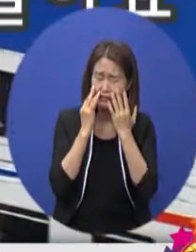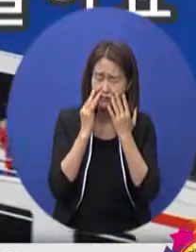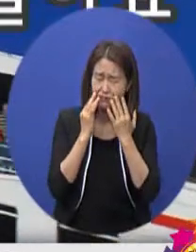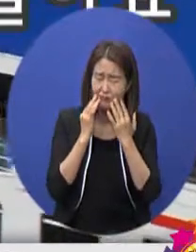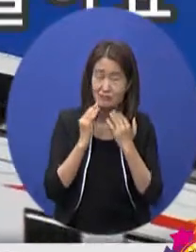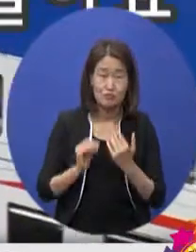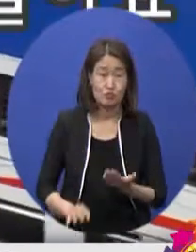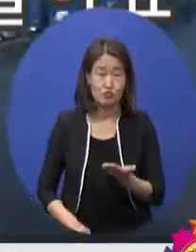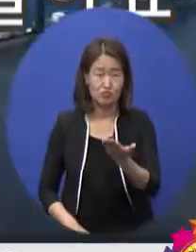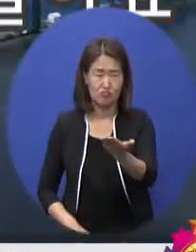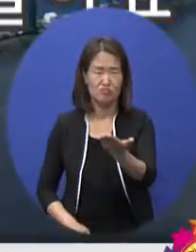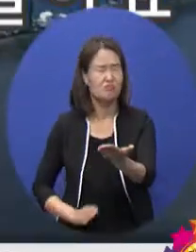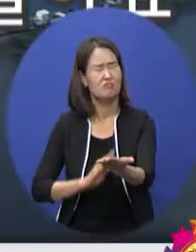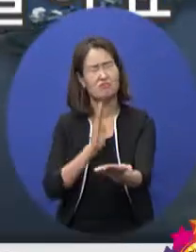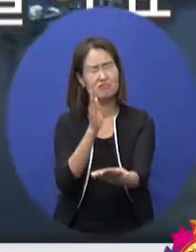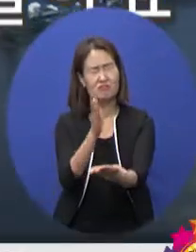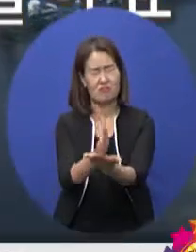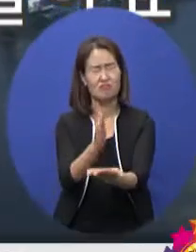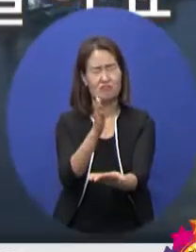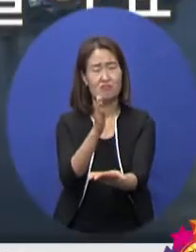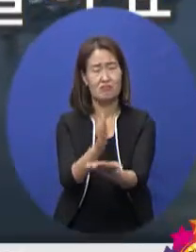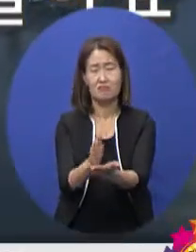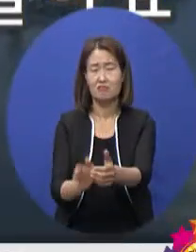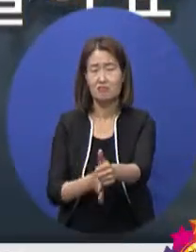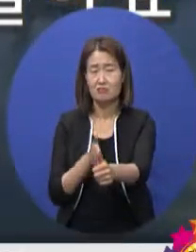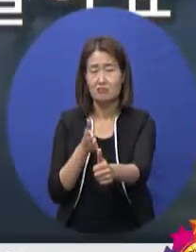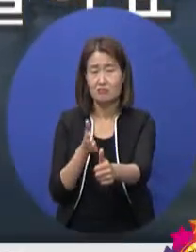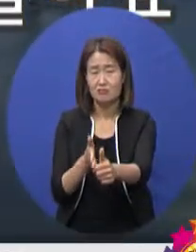눈물이 남주지 말아요